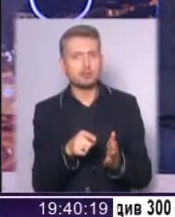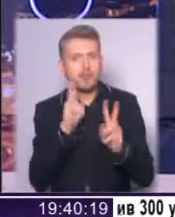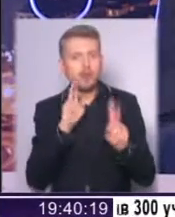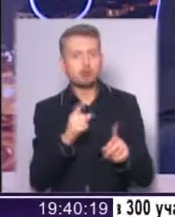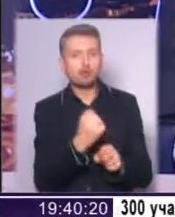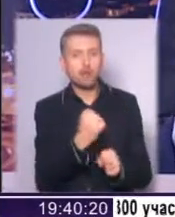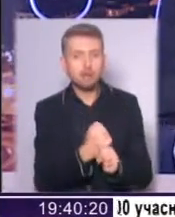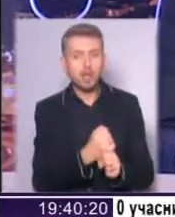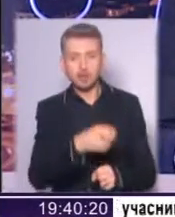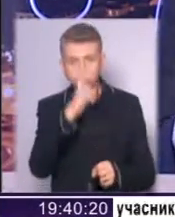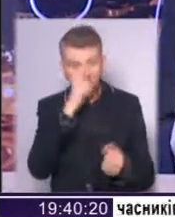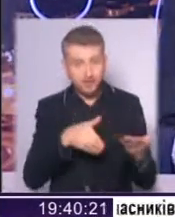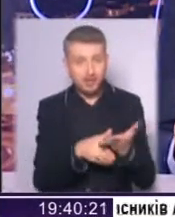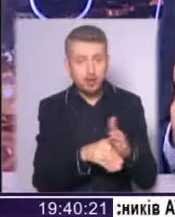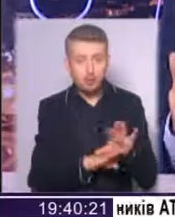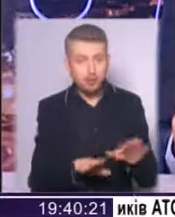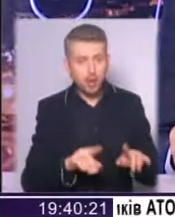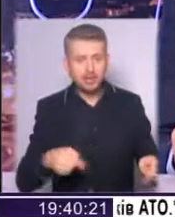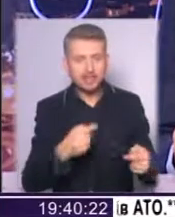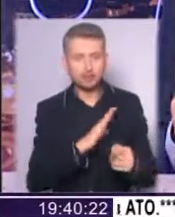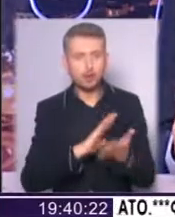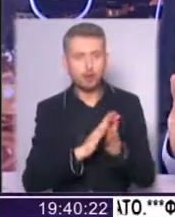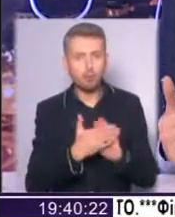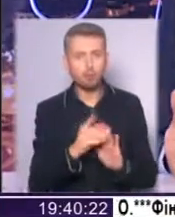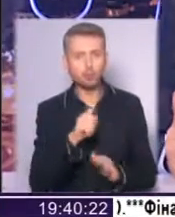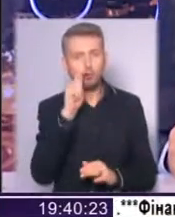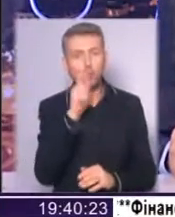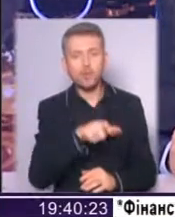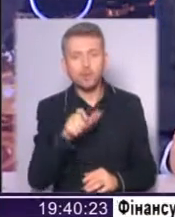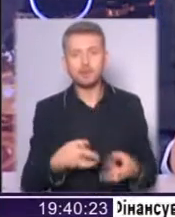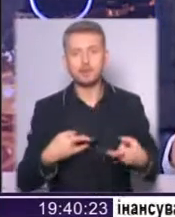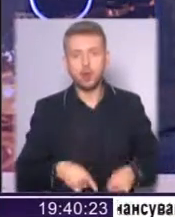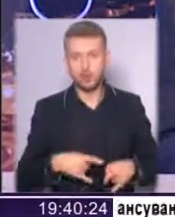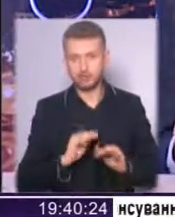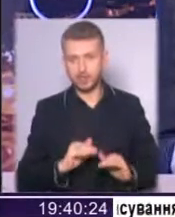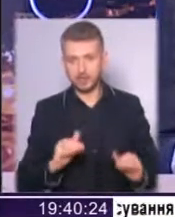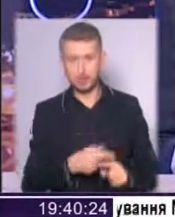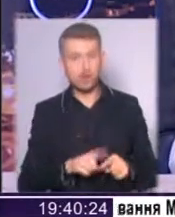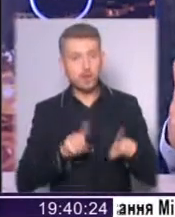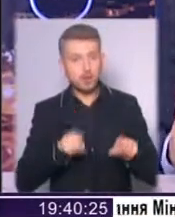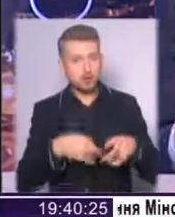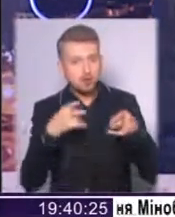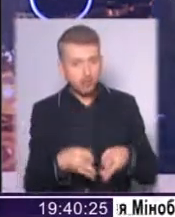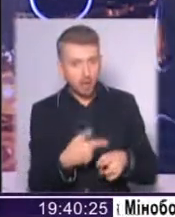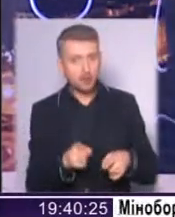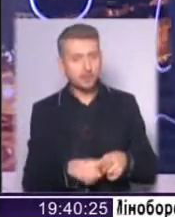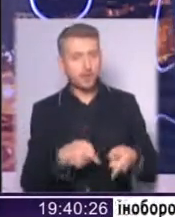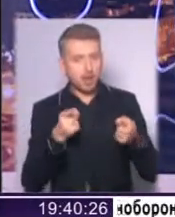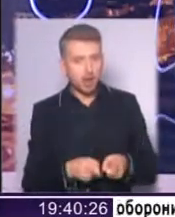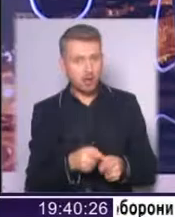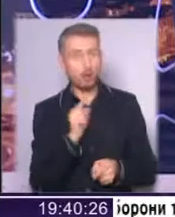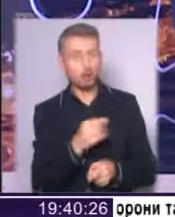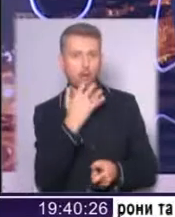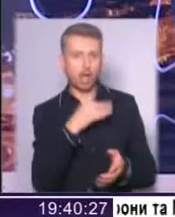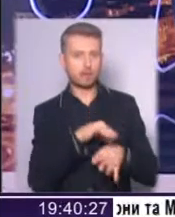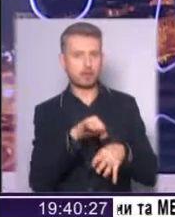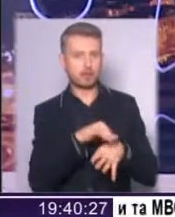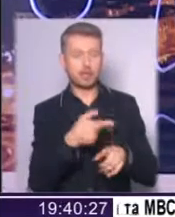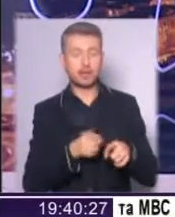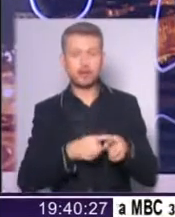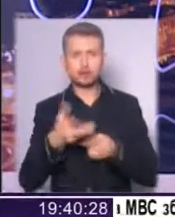на дитину, памперси, скільки коштують, 600 гривень, так, упаковка памперсів, тобто чи це саме дитяче харчування, і тобто молоді батьки,